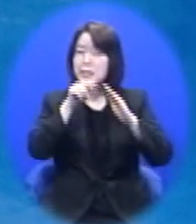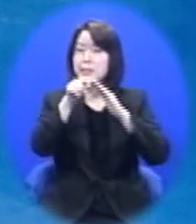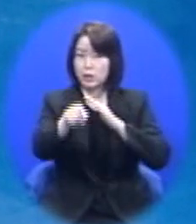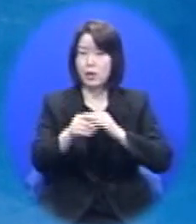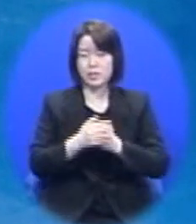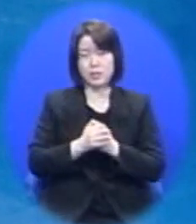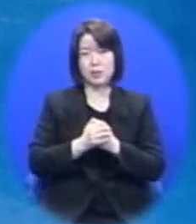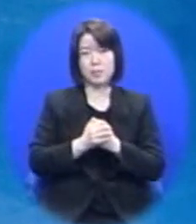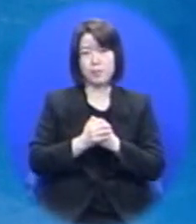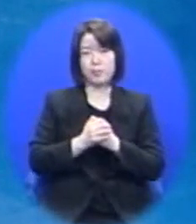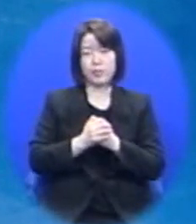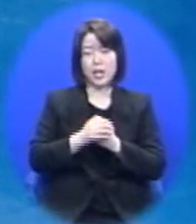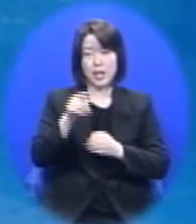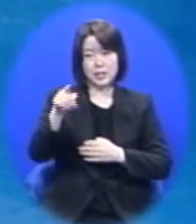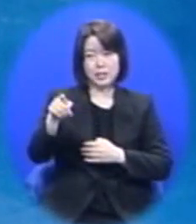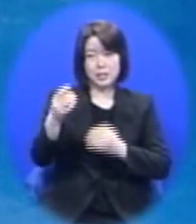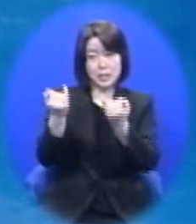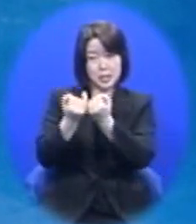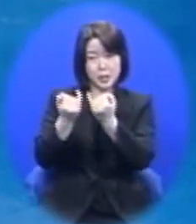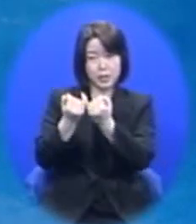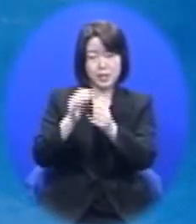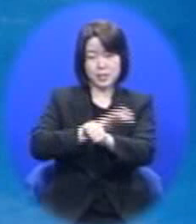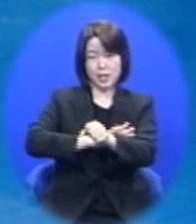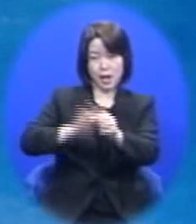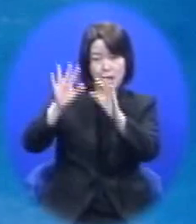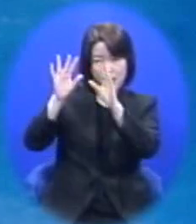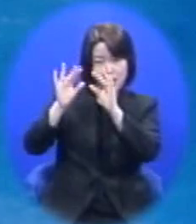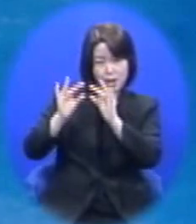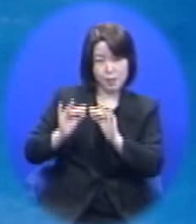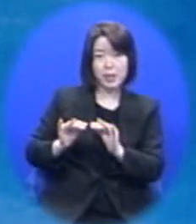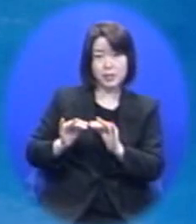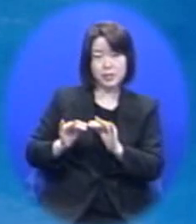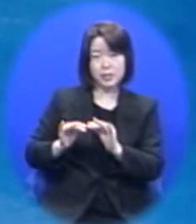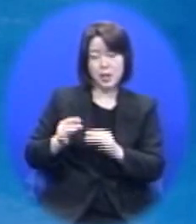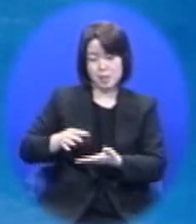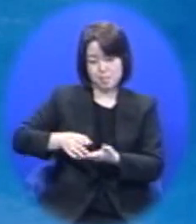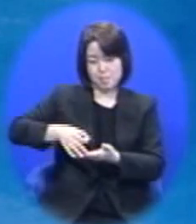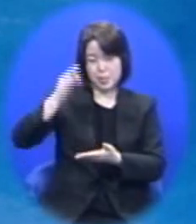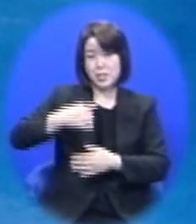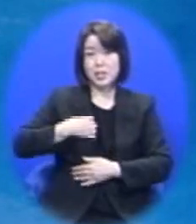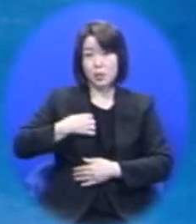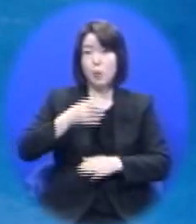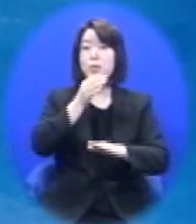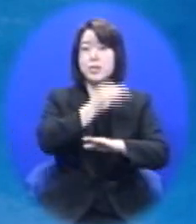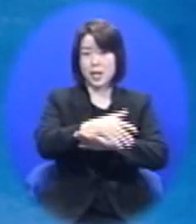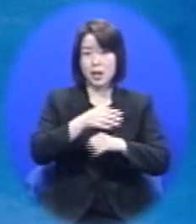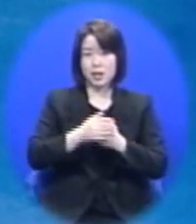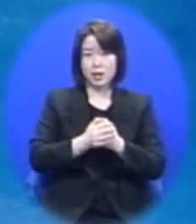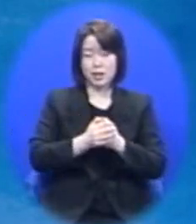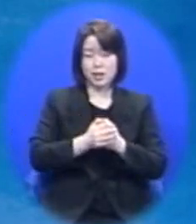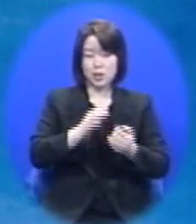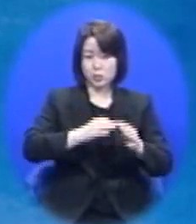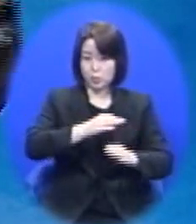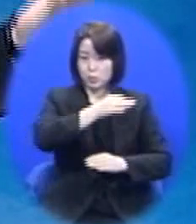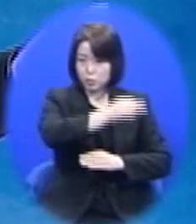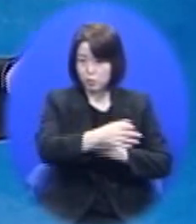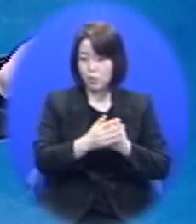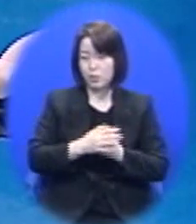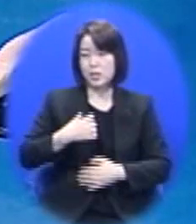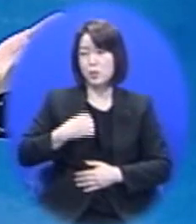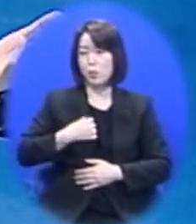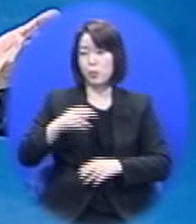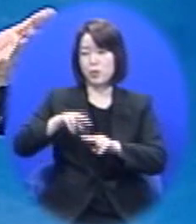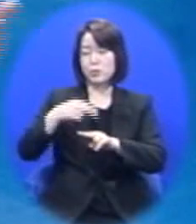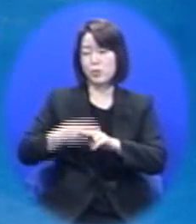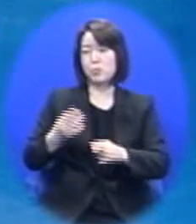그리고는 그 점원에게 맞는 아주 비싼 옷 하나를 사요. 계산을 하고 난 다음에 그 옷을 그 점원에게